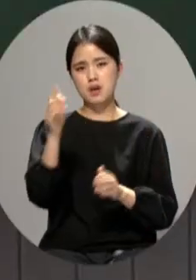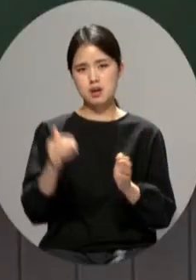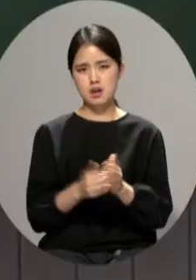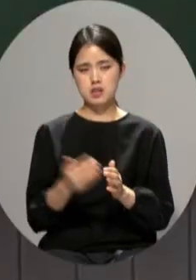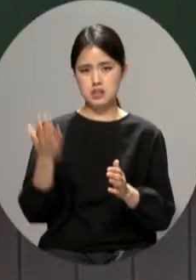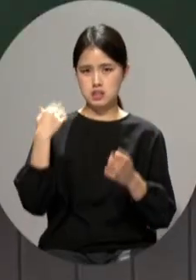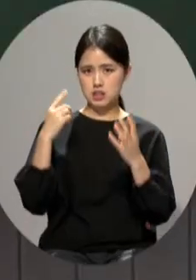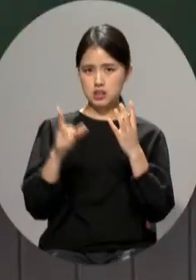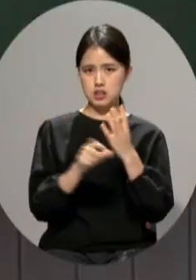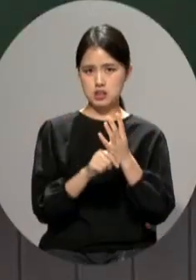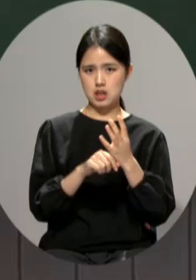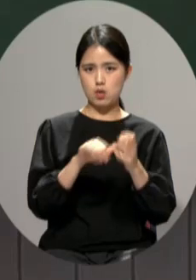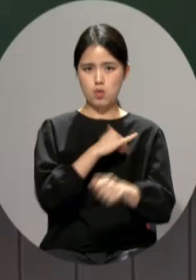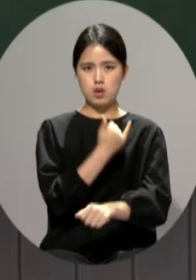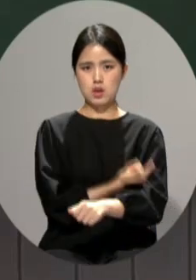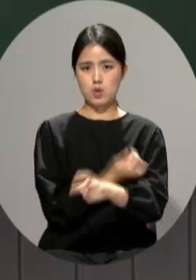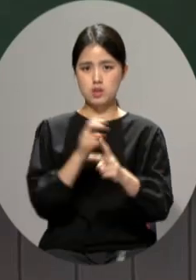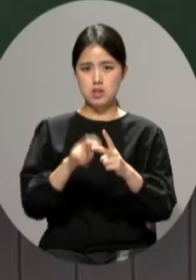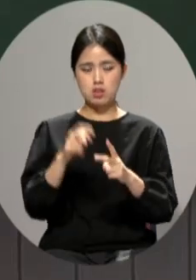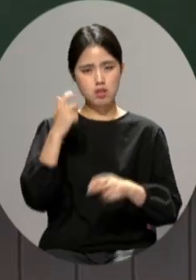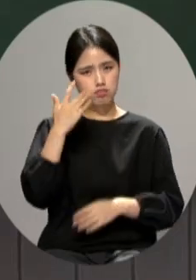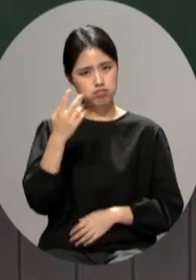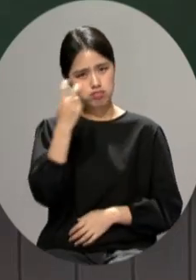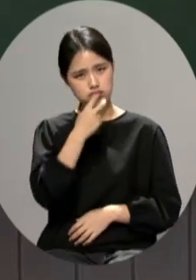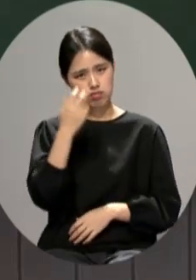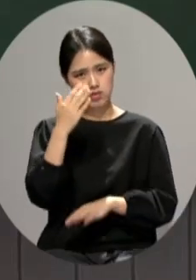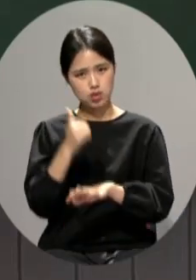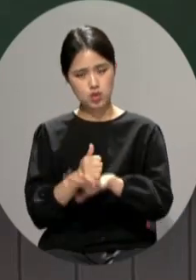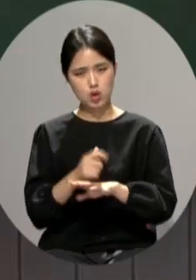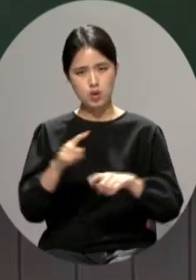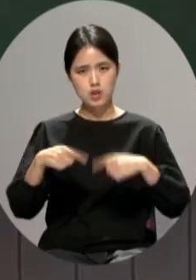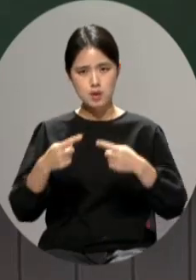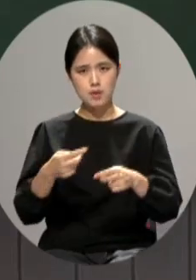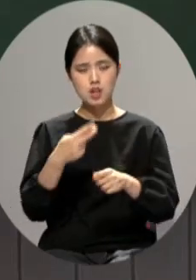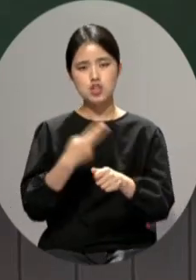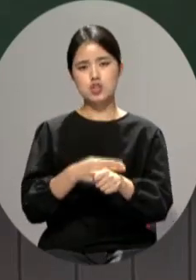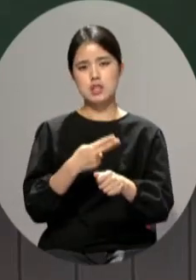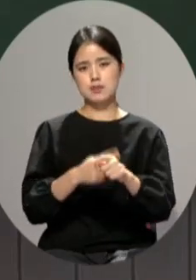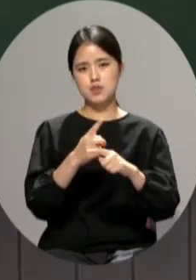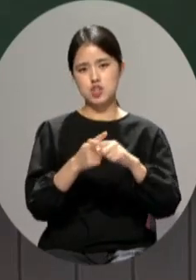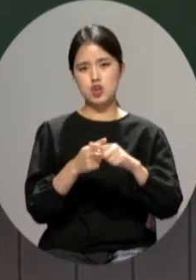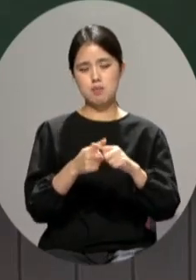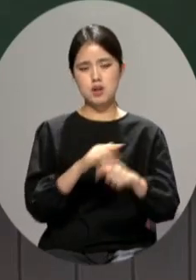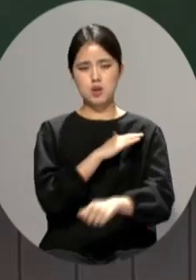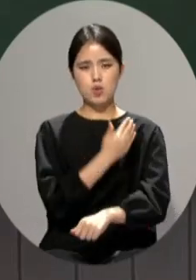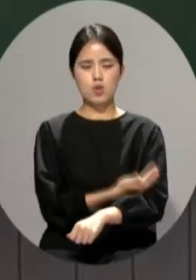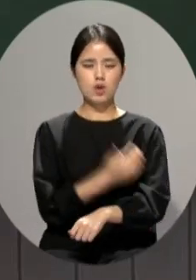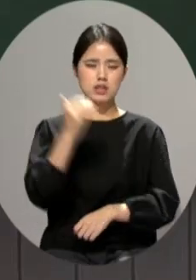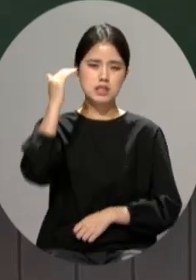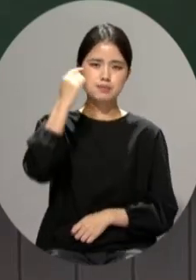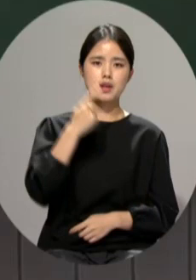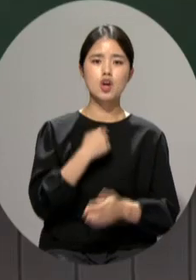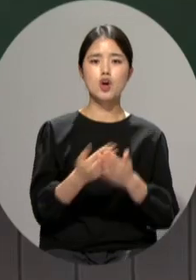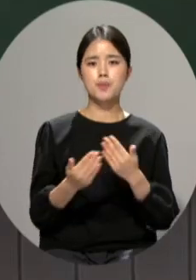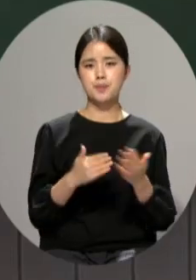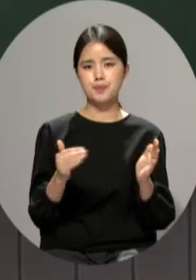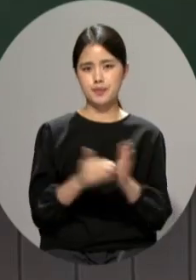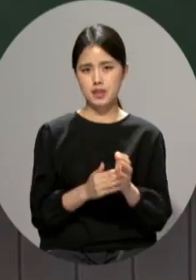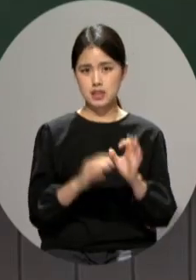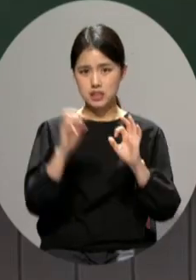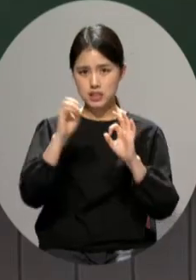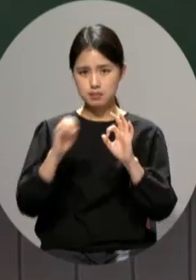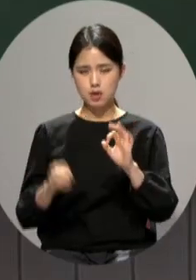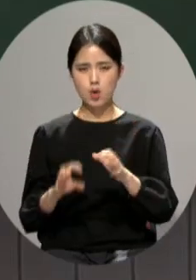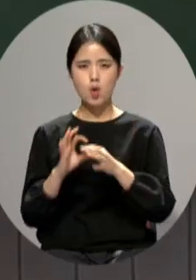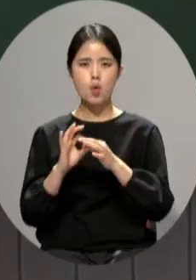4월 교육인권센터 설문에서는 설문에 응한 교사 절반이 교권 침해를 경험했고 10%는 관련